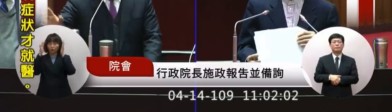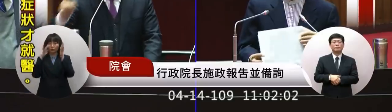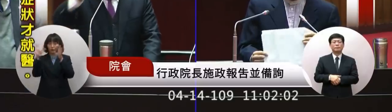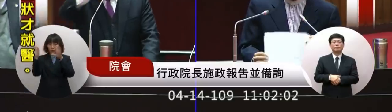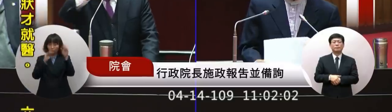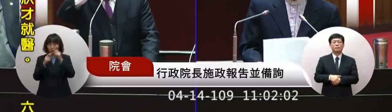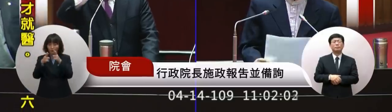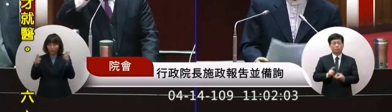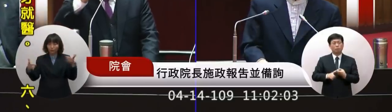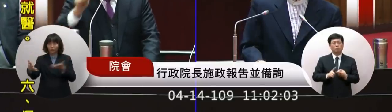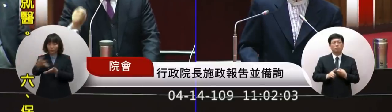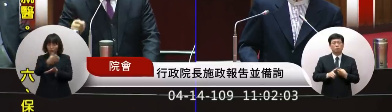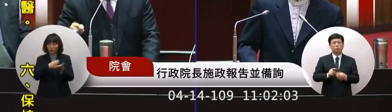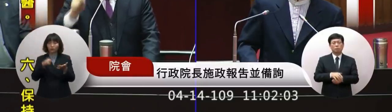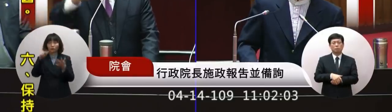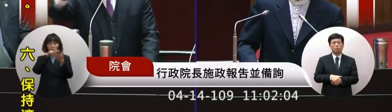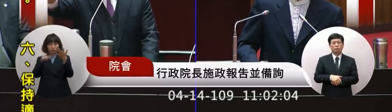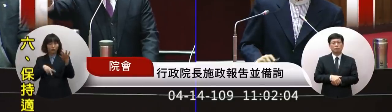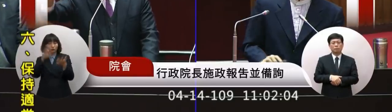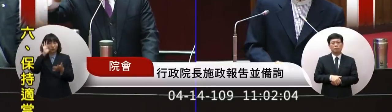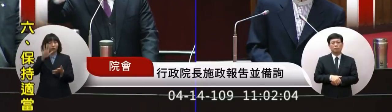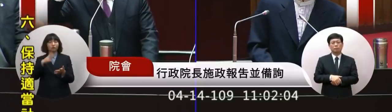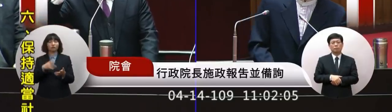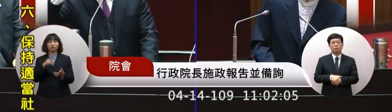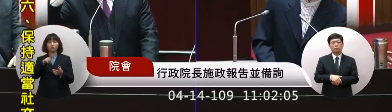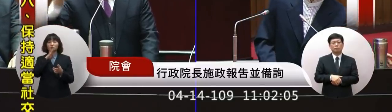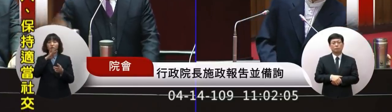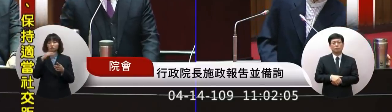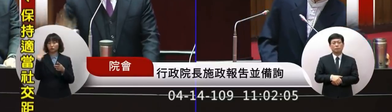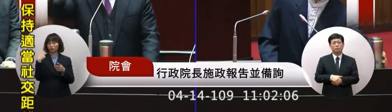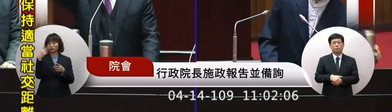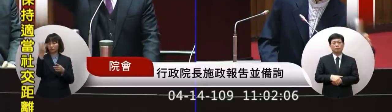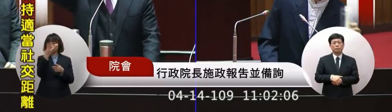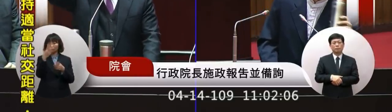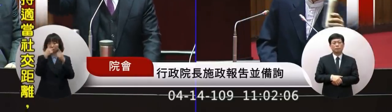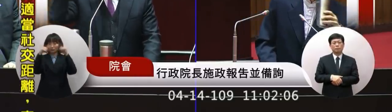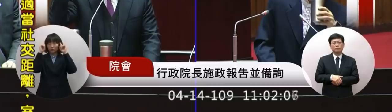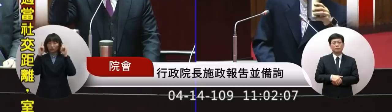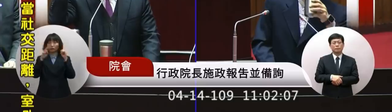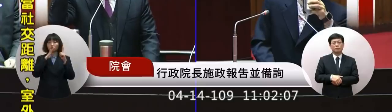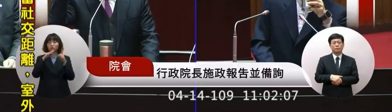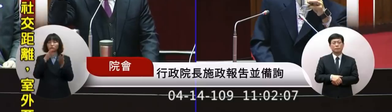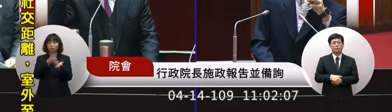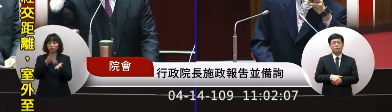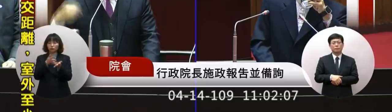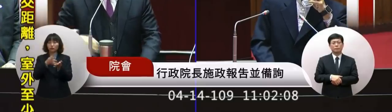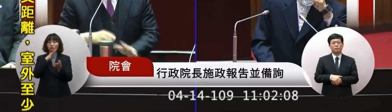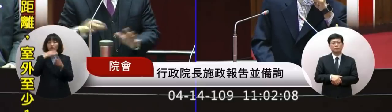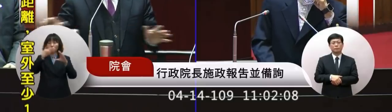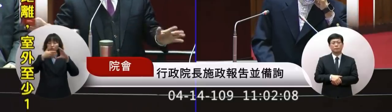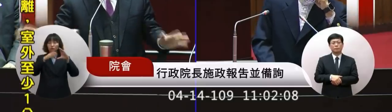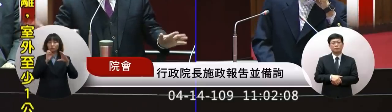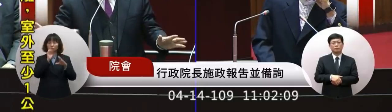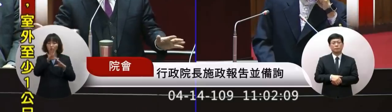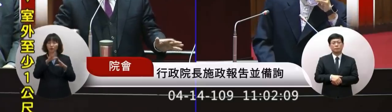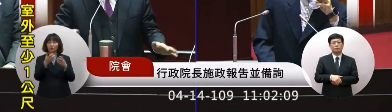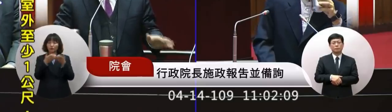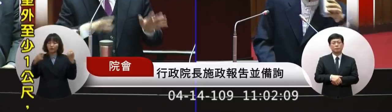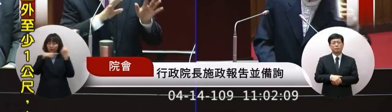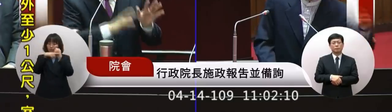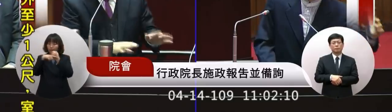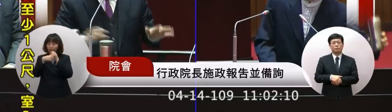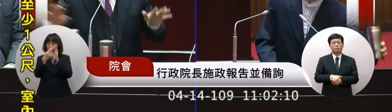收集各种资料，你都有在看。昨有三个教授写伫媒体分